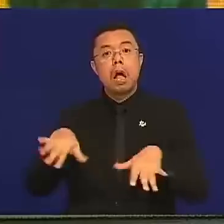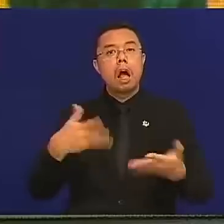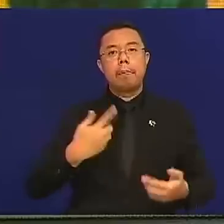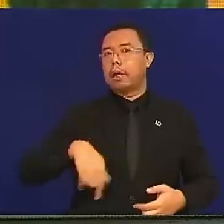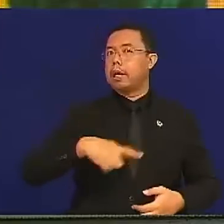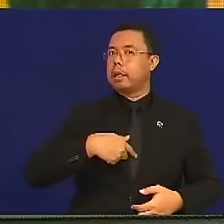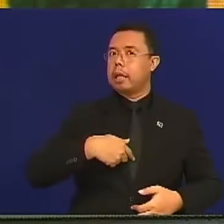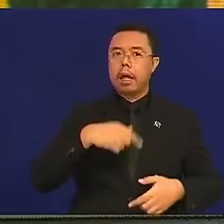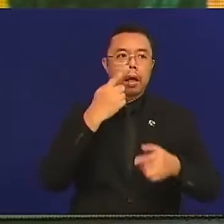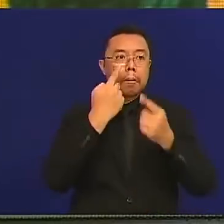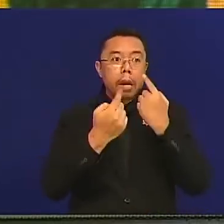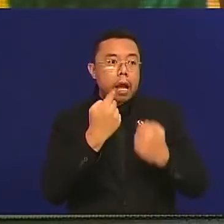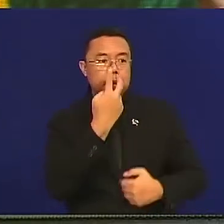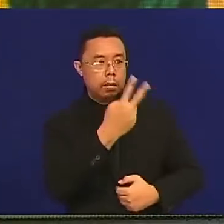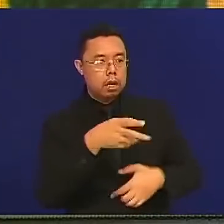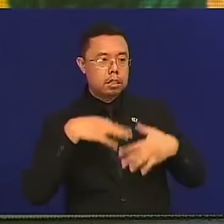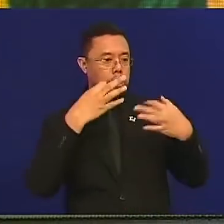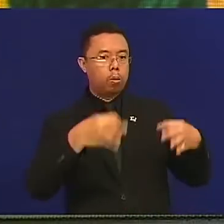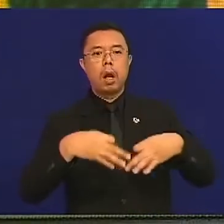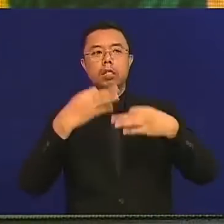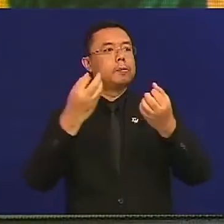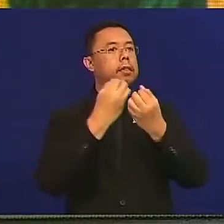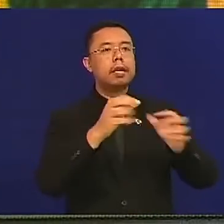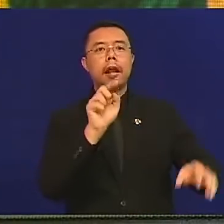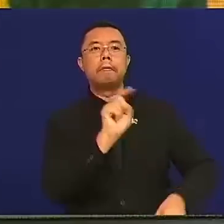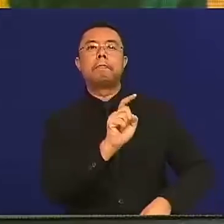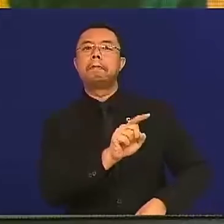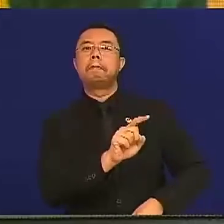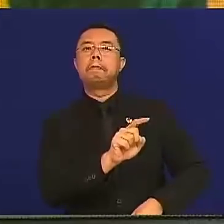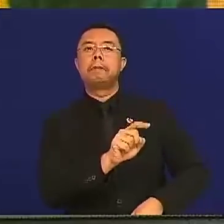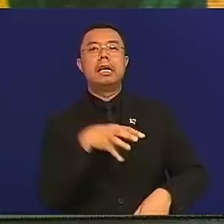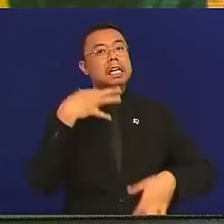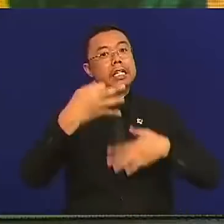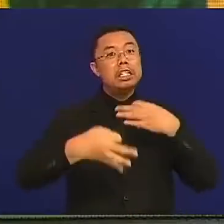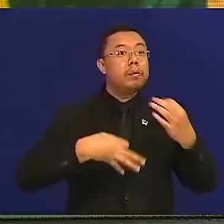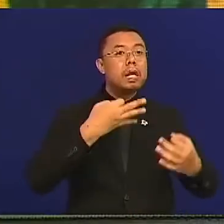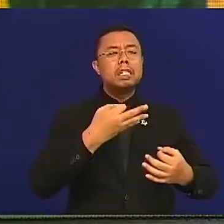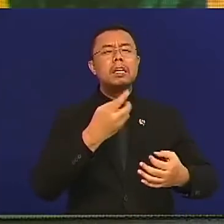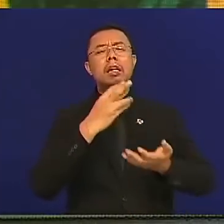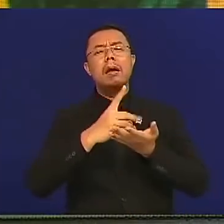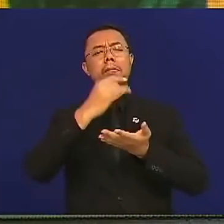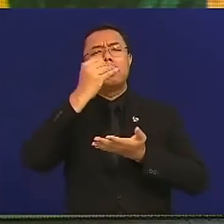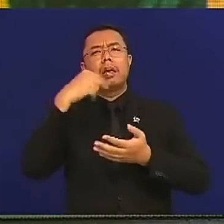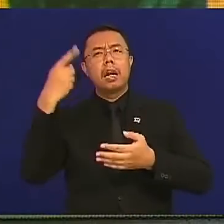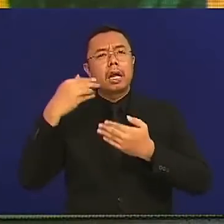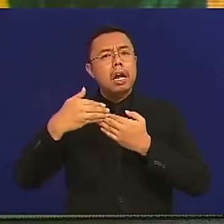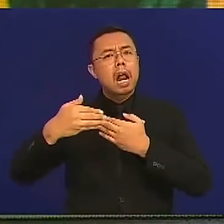Apakah kita menangisi jiwa-jiwa yang terhilang itu? Jiwa-jiwa yang bernilai